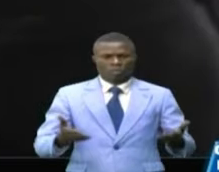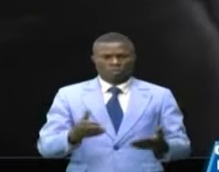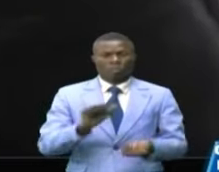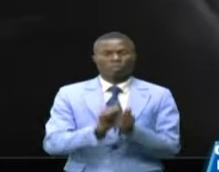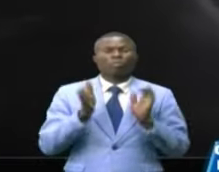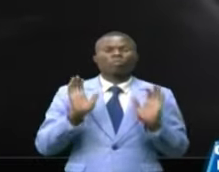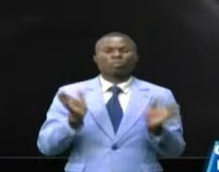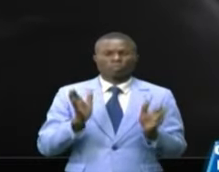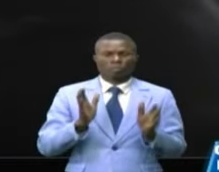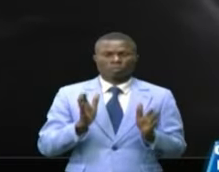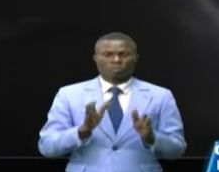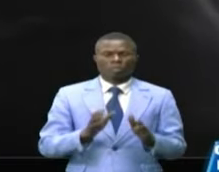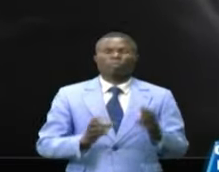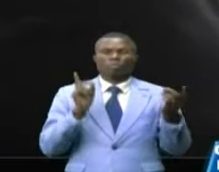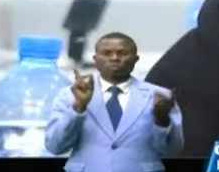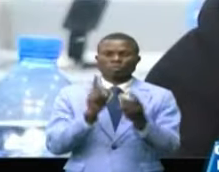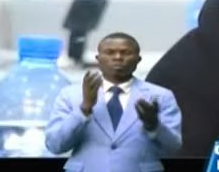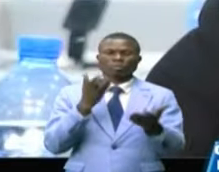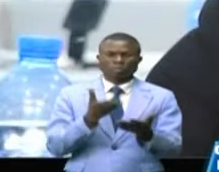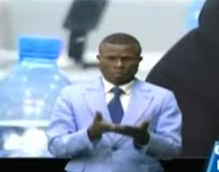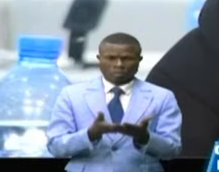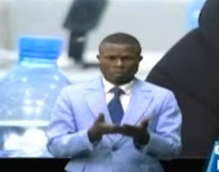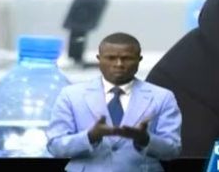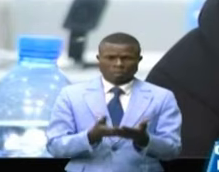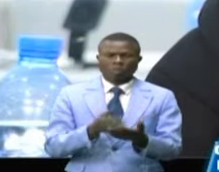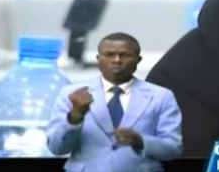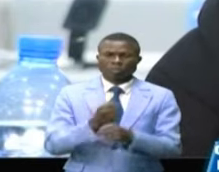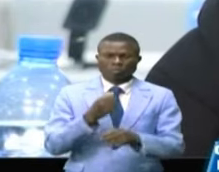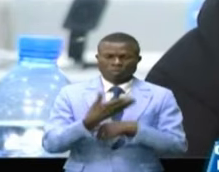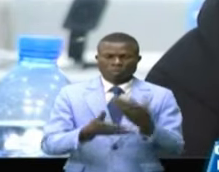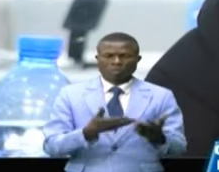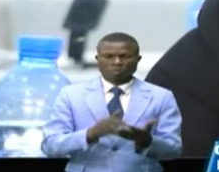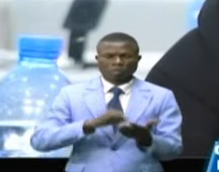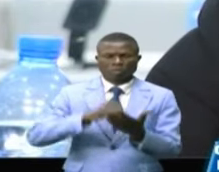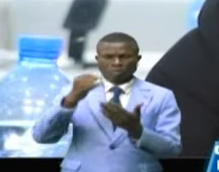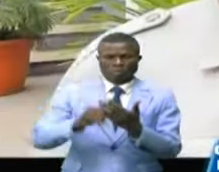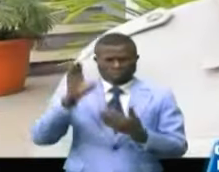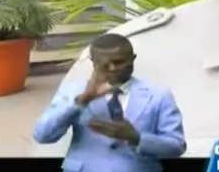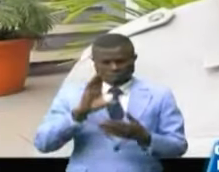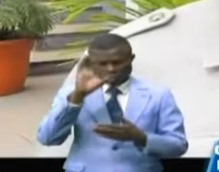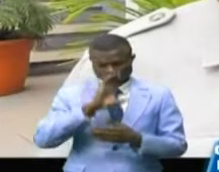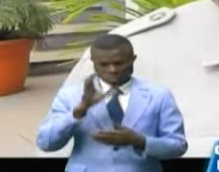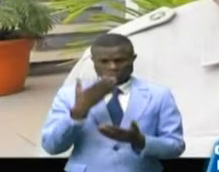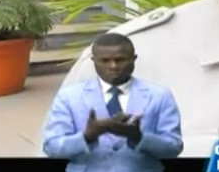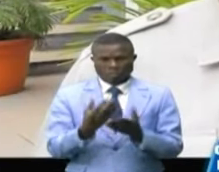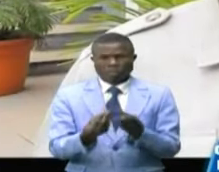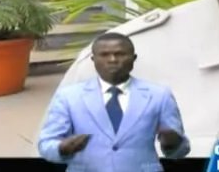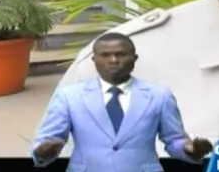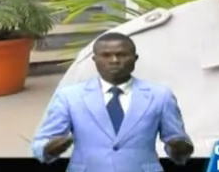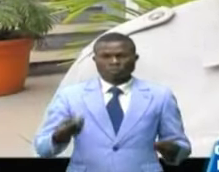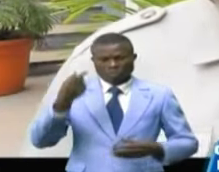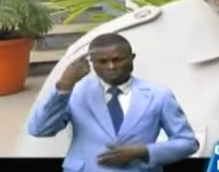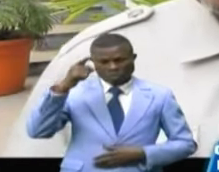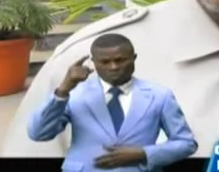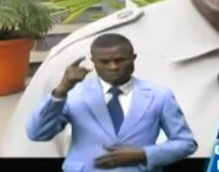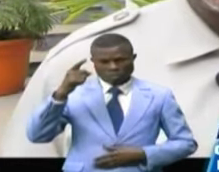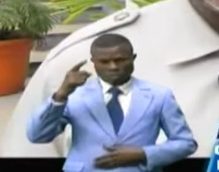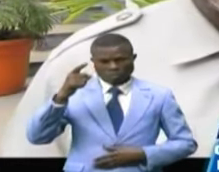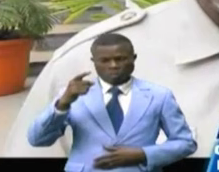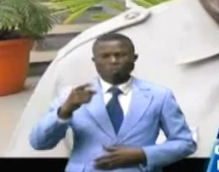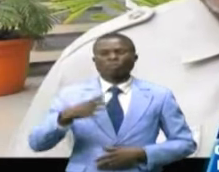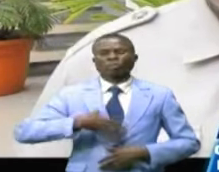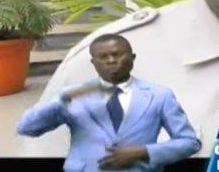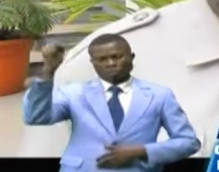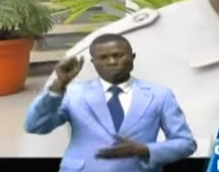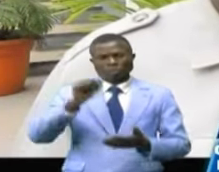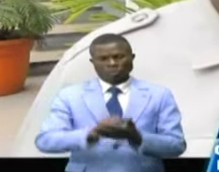risques qui guettent donc la réalisation de tous ces projets et trouver donc le voies et moyens pour pouvoir escamoter ces